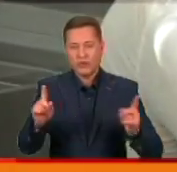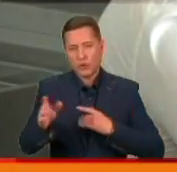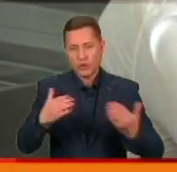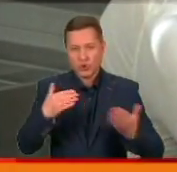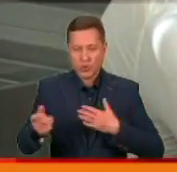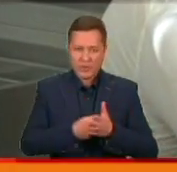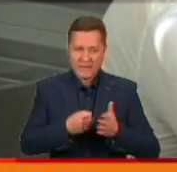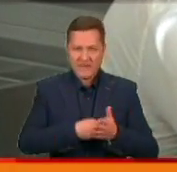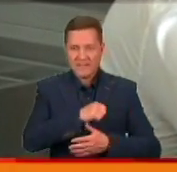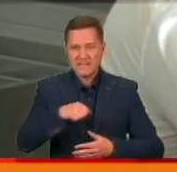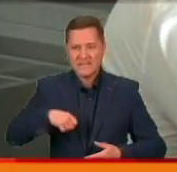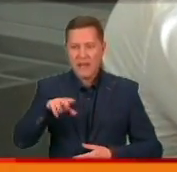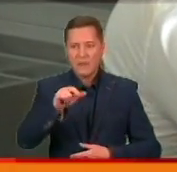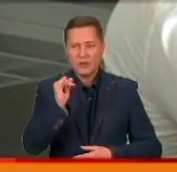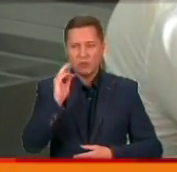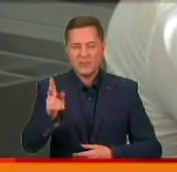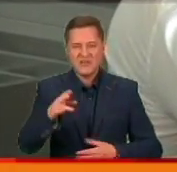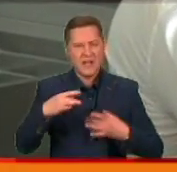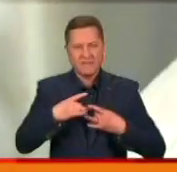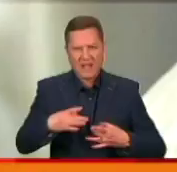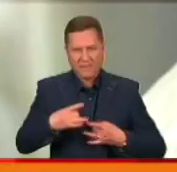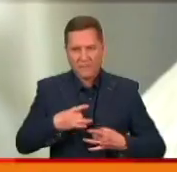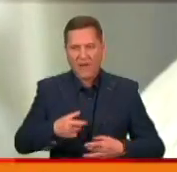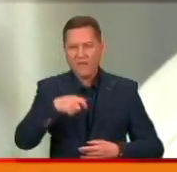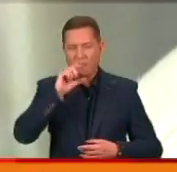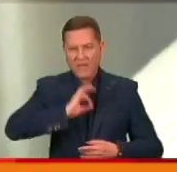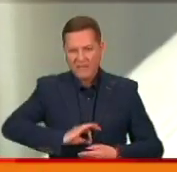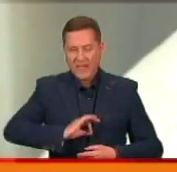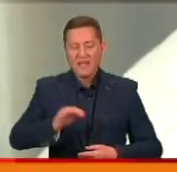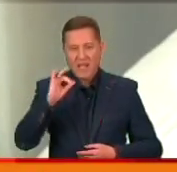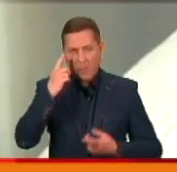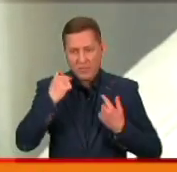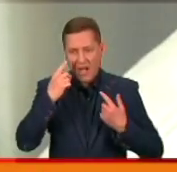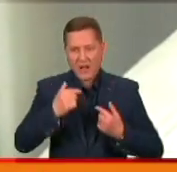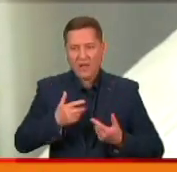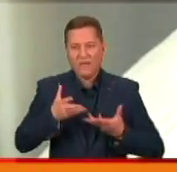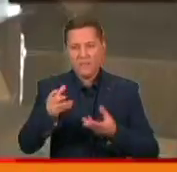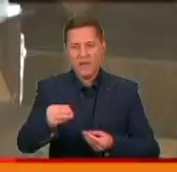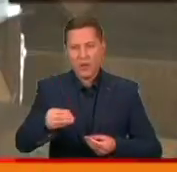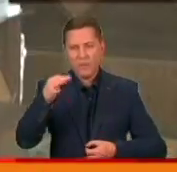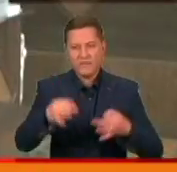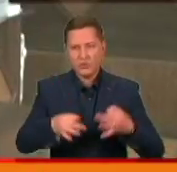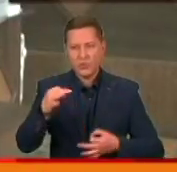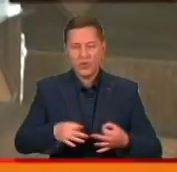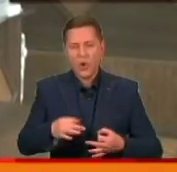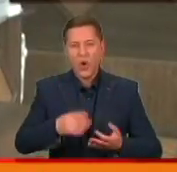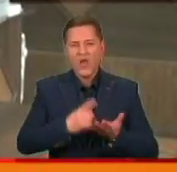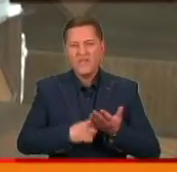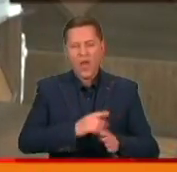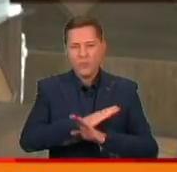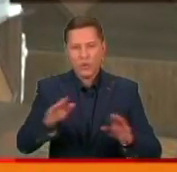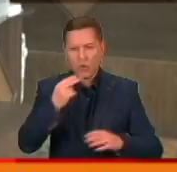Сам Петро Луцик під час засідання помітно нервував, пив ліки та плакав, переконував суддів у необґрунтованості